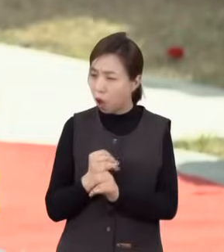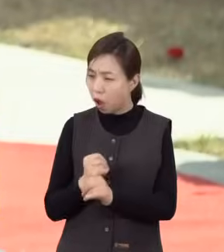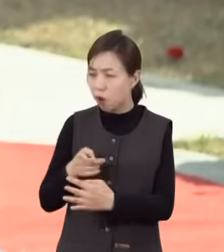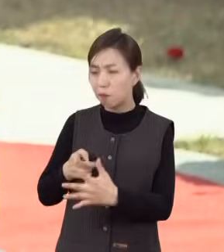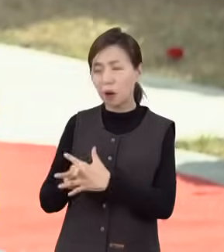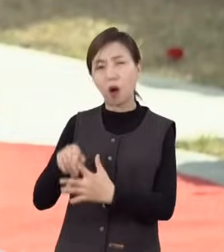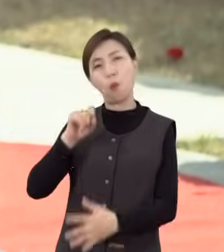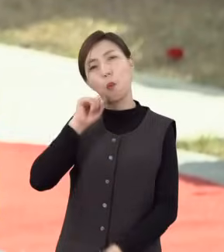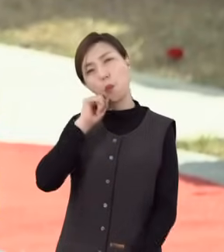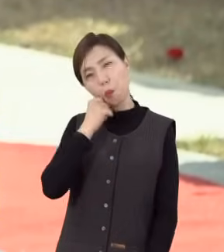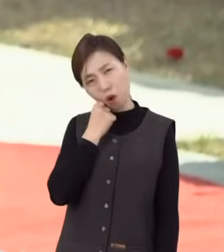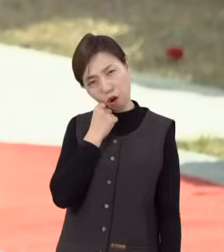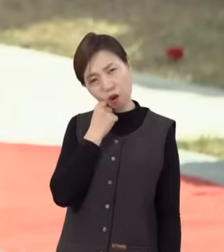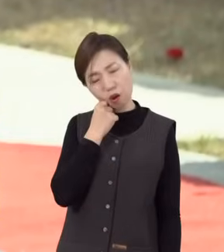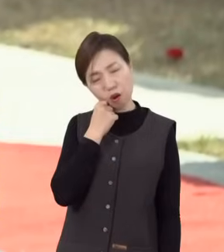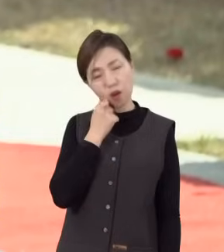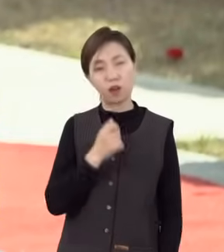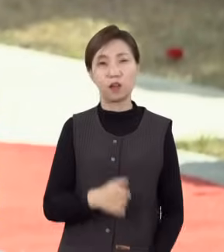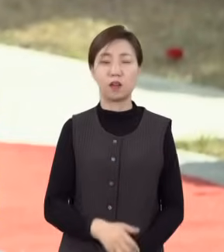없습니다. 부처님.